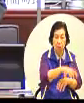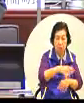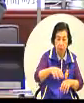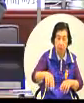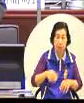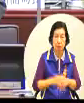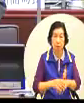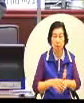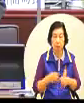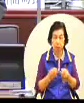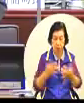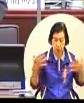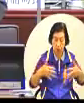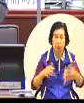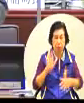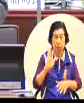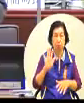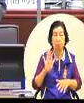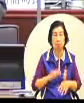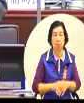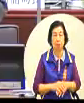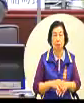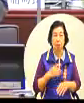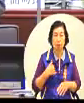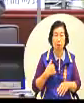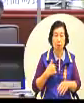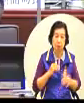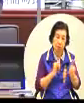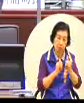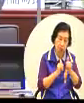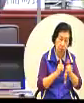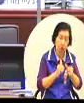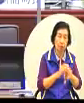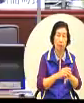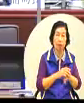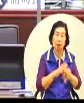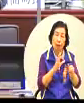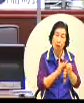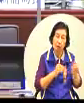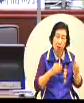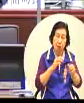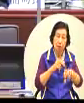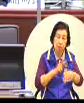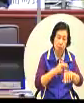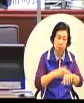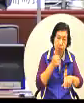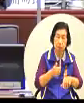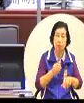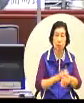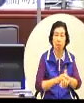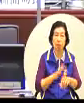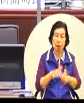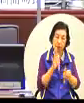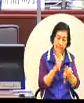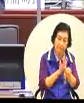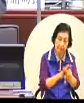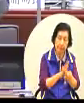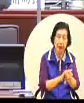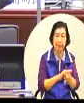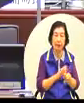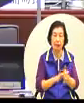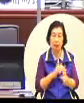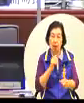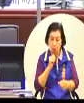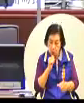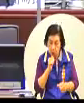的问题，当然如果我是一个社会学家，我当然有责任要解决贫富，那如果我是一